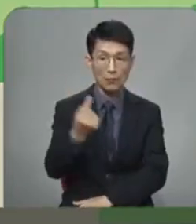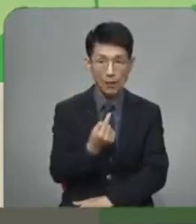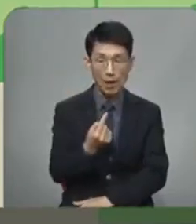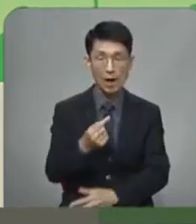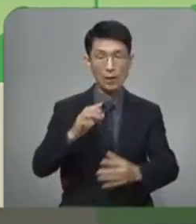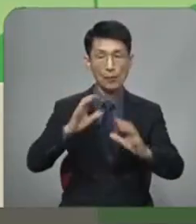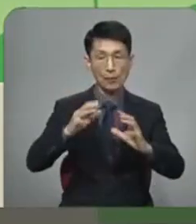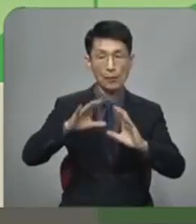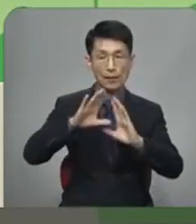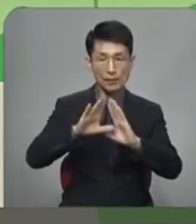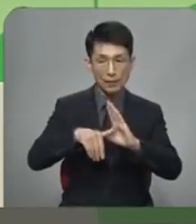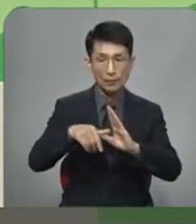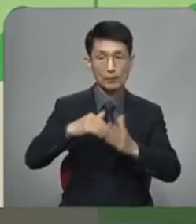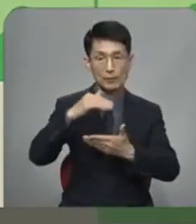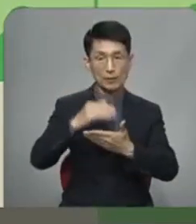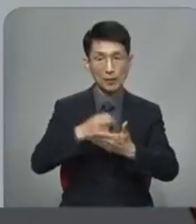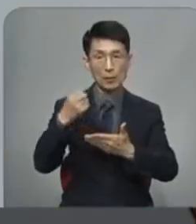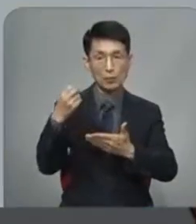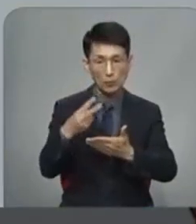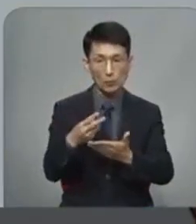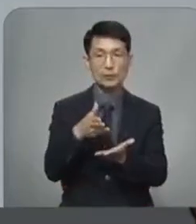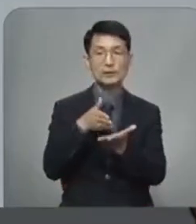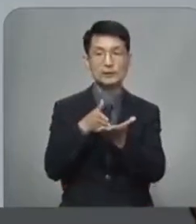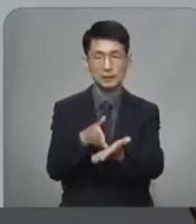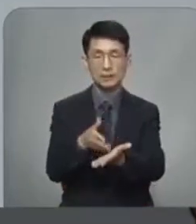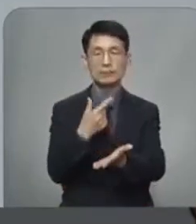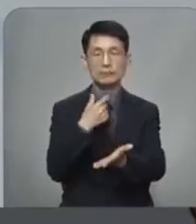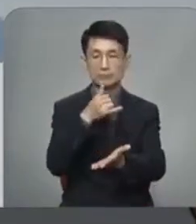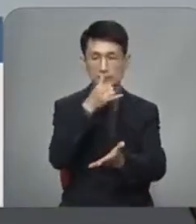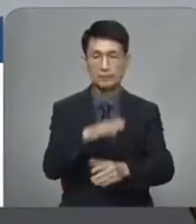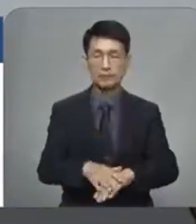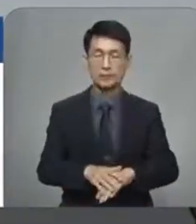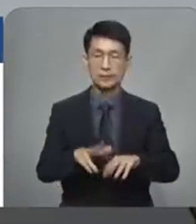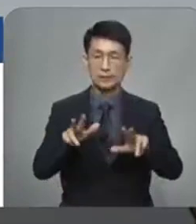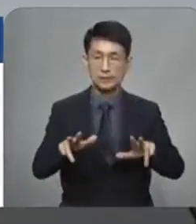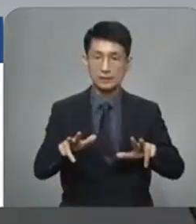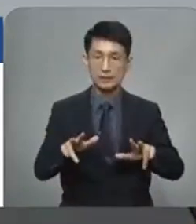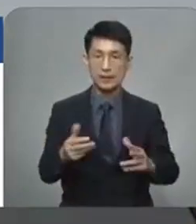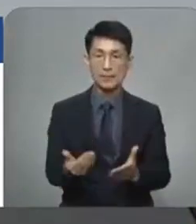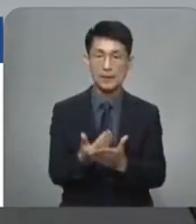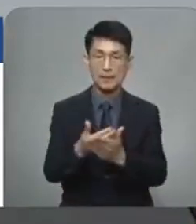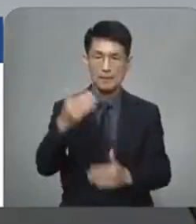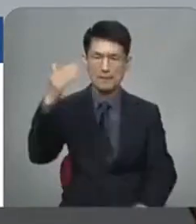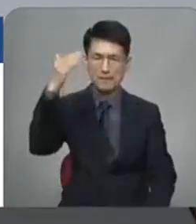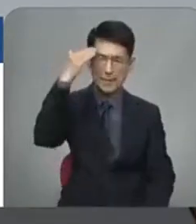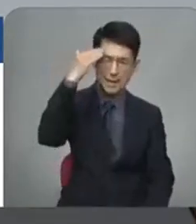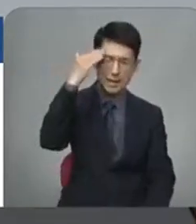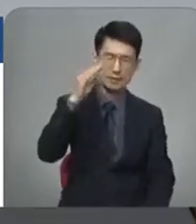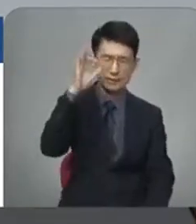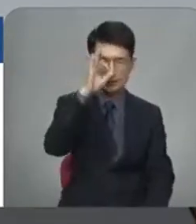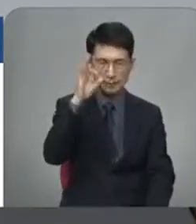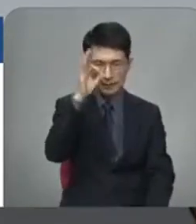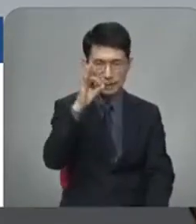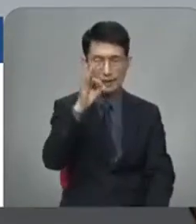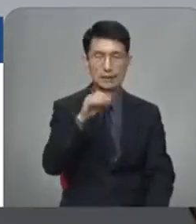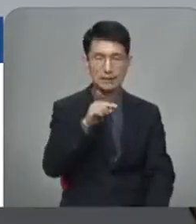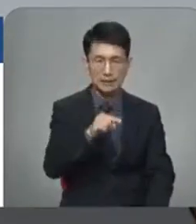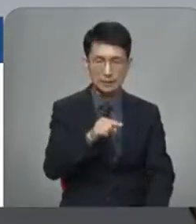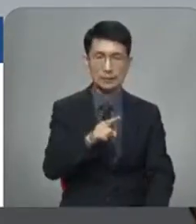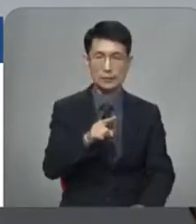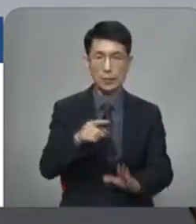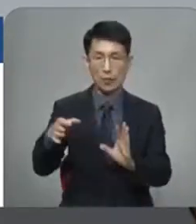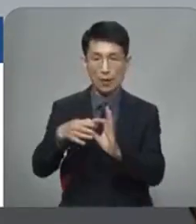토론회 때도 같은 내용이 논의됐습니다. 지역의 발전을 가로막는 규제를 적극 발굴하고 이를 관계 기관과